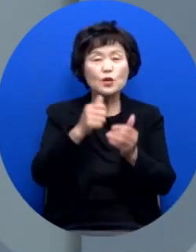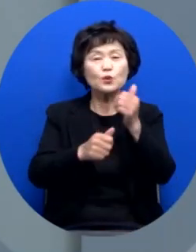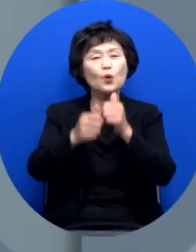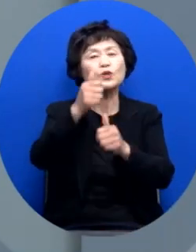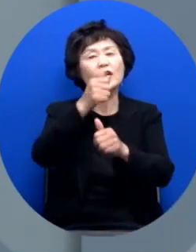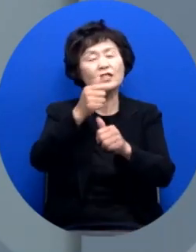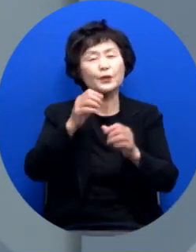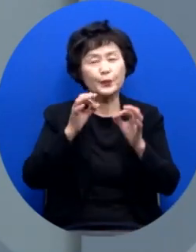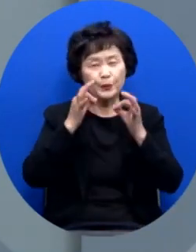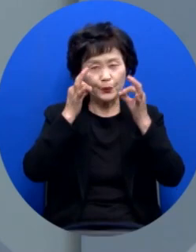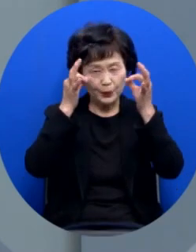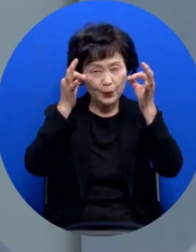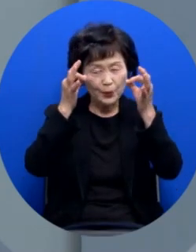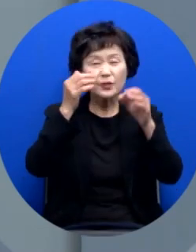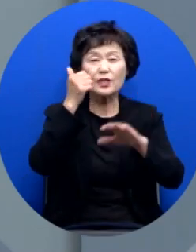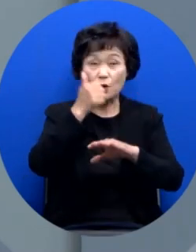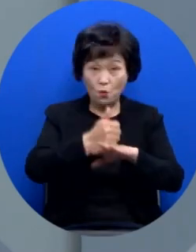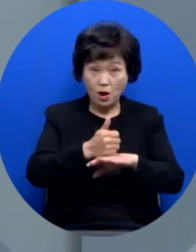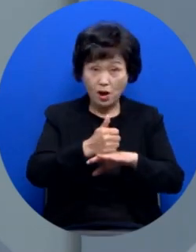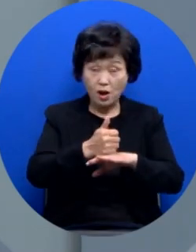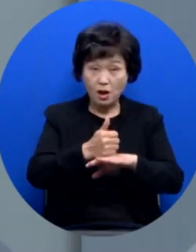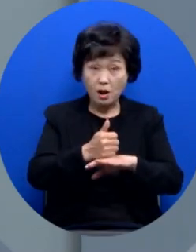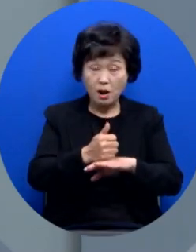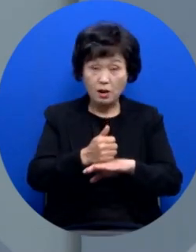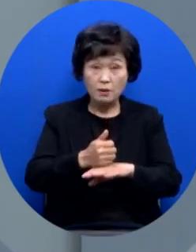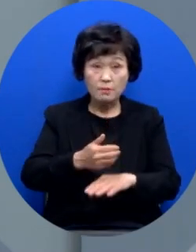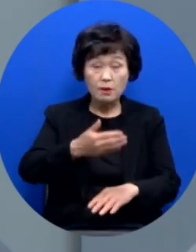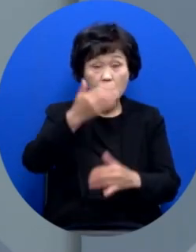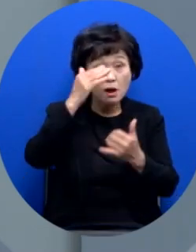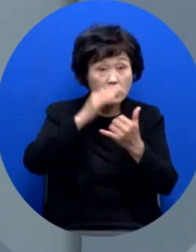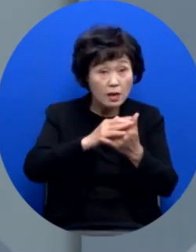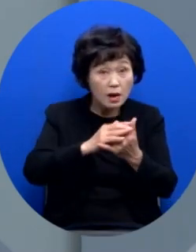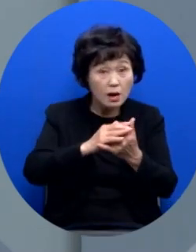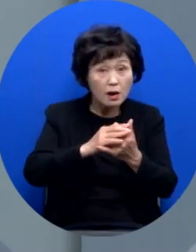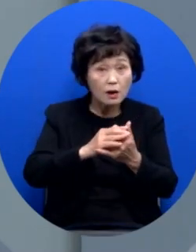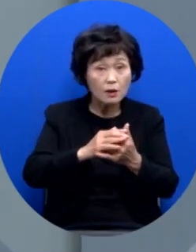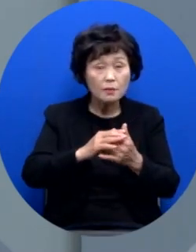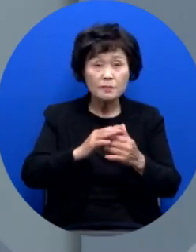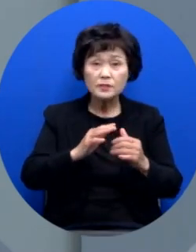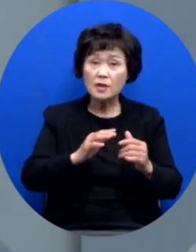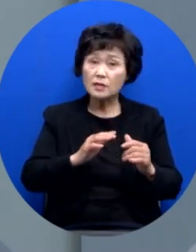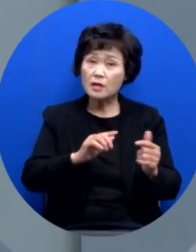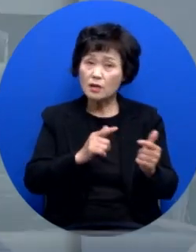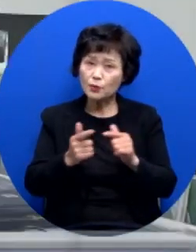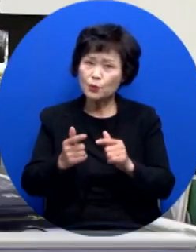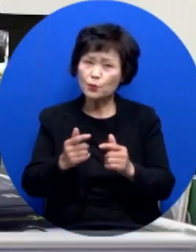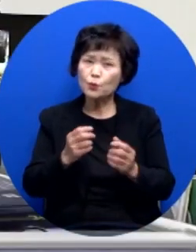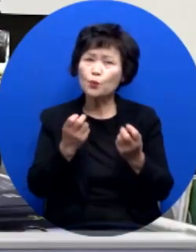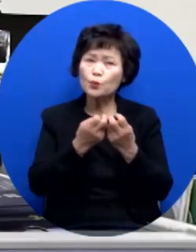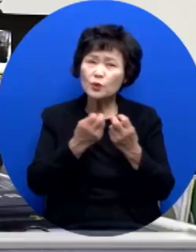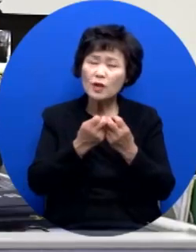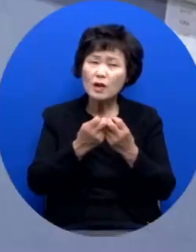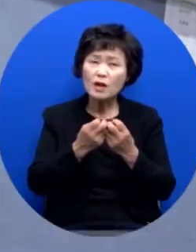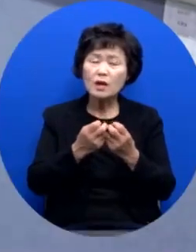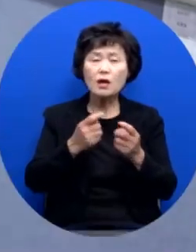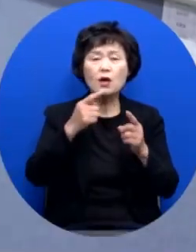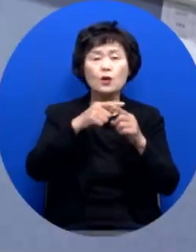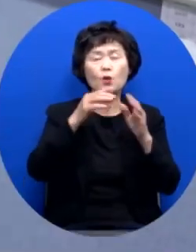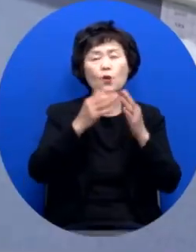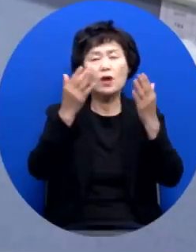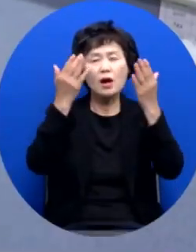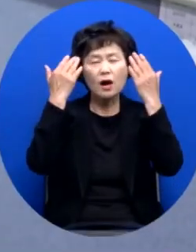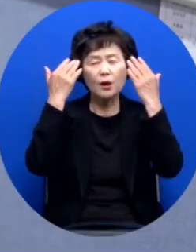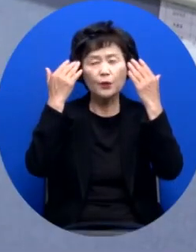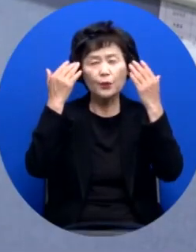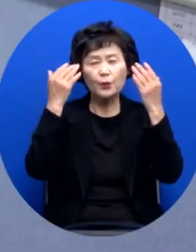그렇다면 다음 세대의 지금 교회 학교 현장은 너무나 안타깝습니다. 교회 학교가 없는 것도 있고요. 코로나